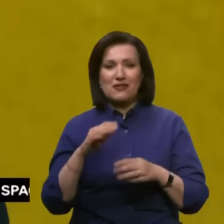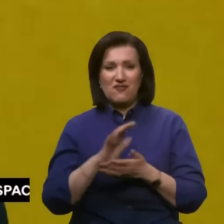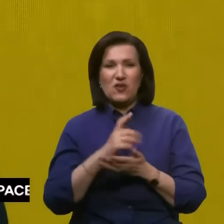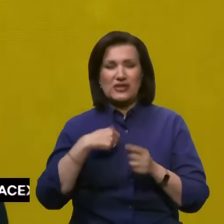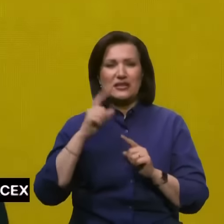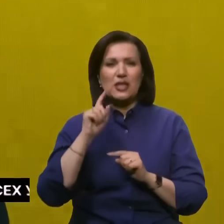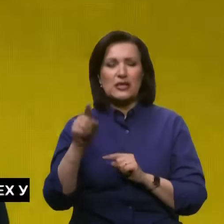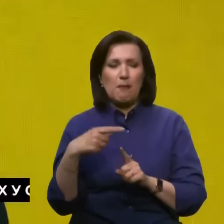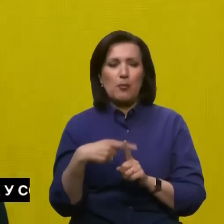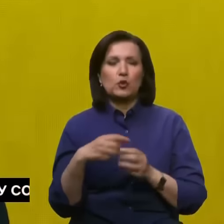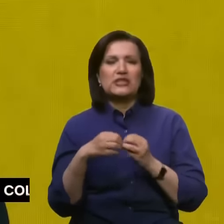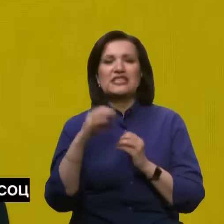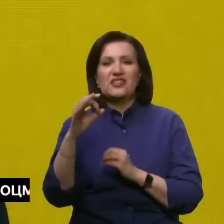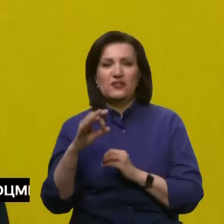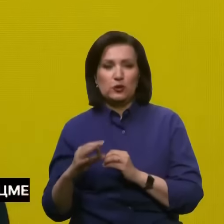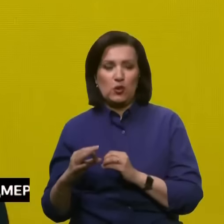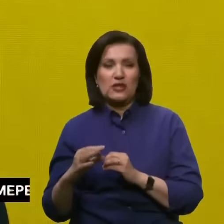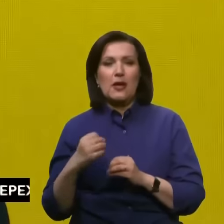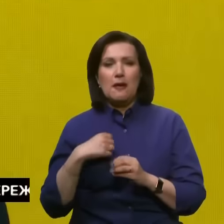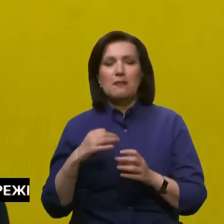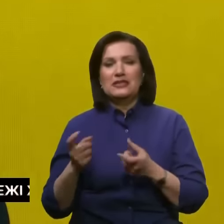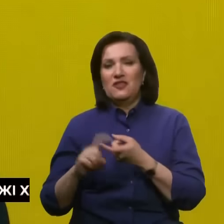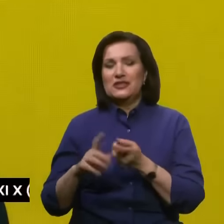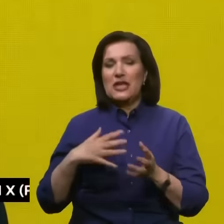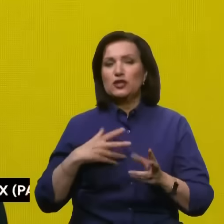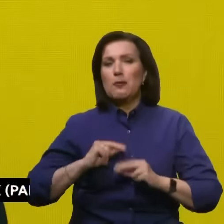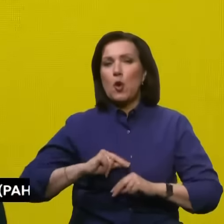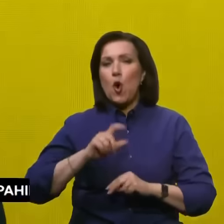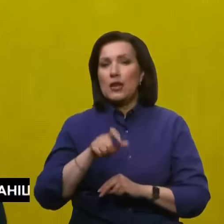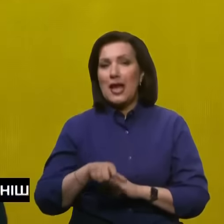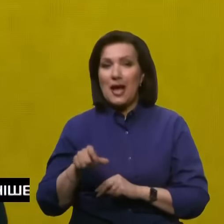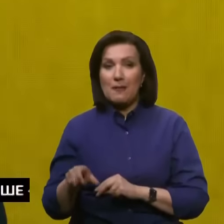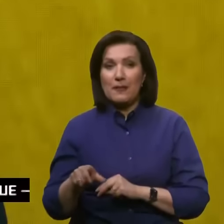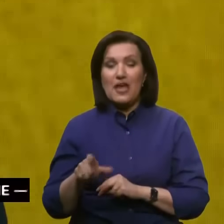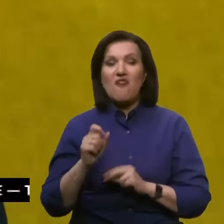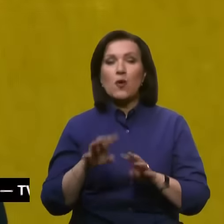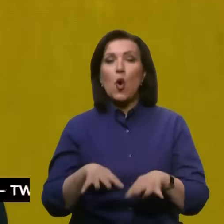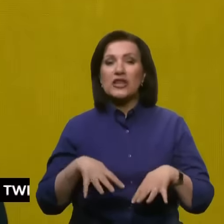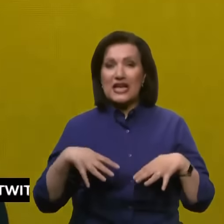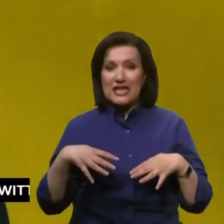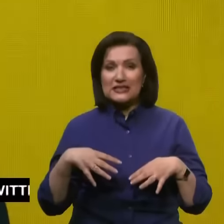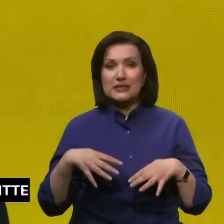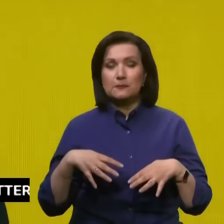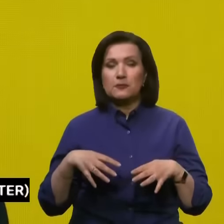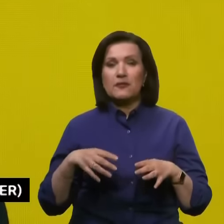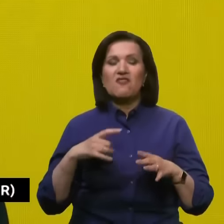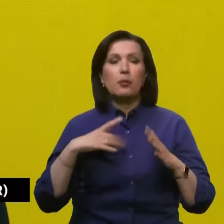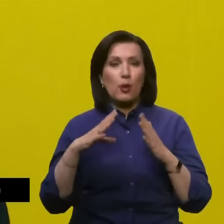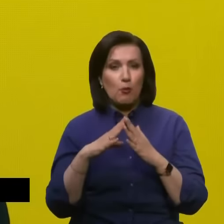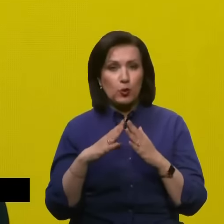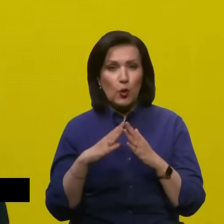да, я знаю, що там плюс 10%. Ми зв'язували з нашими колегами в Конгресі, в Білому